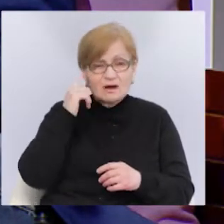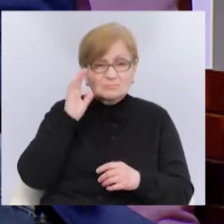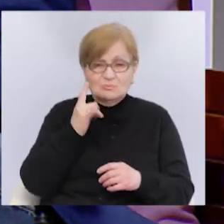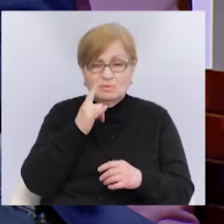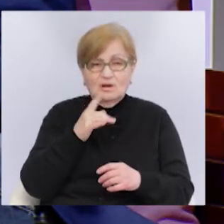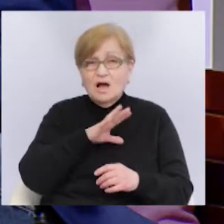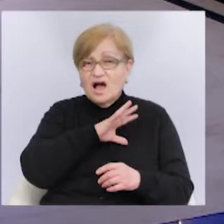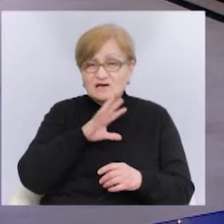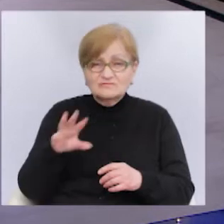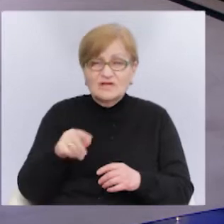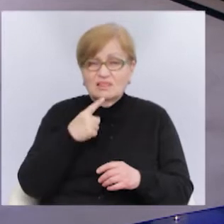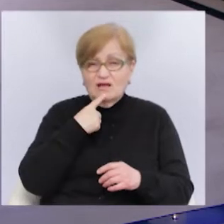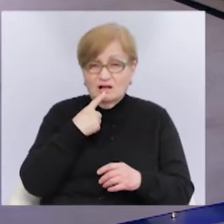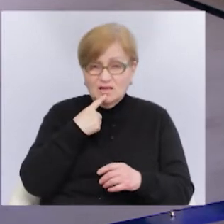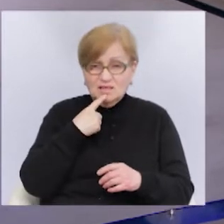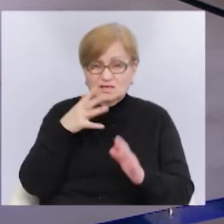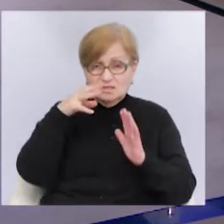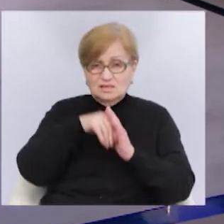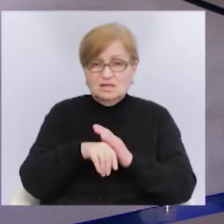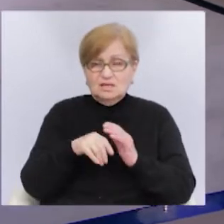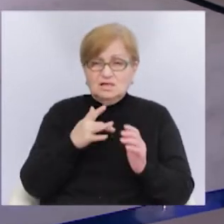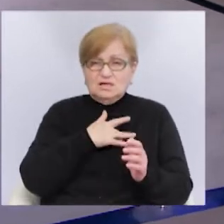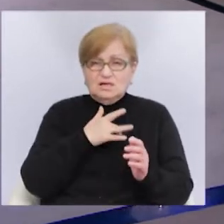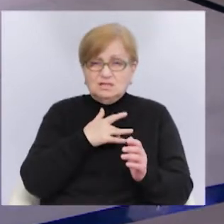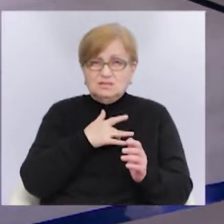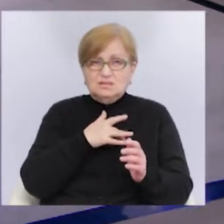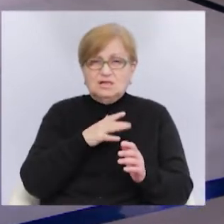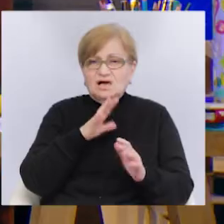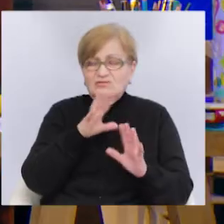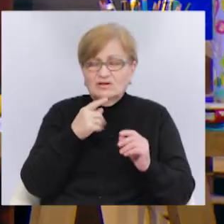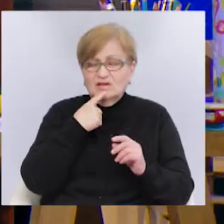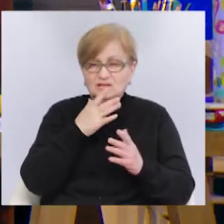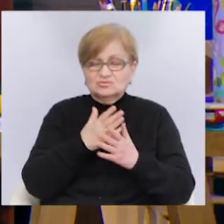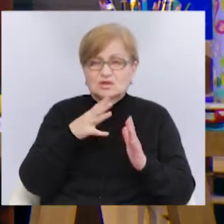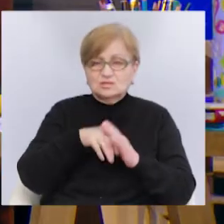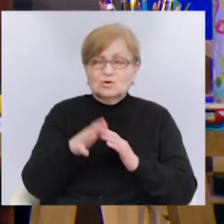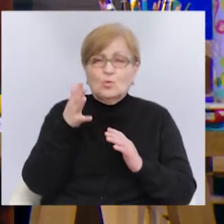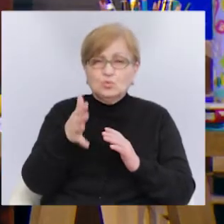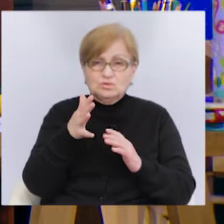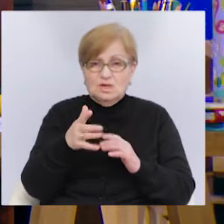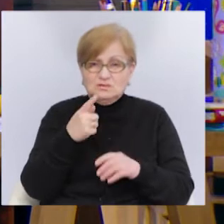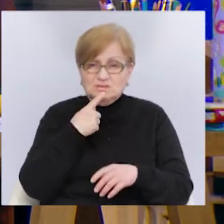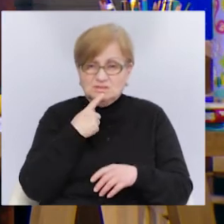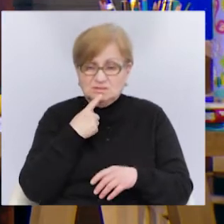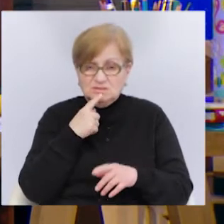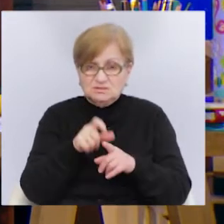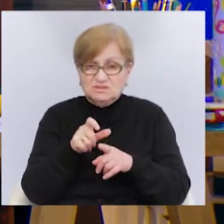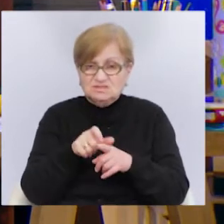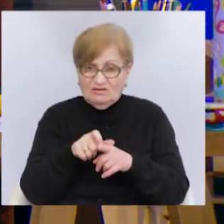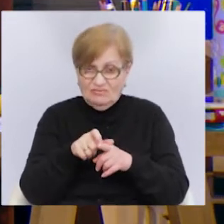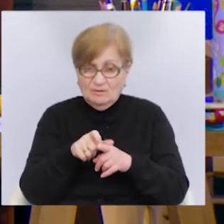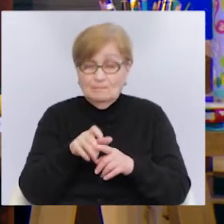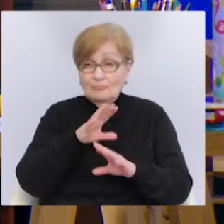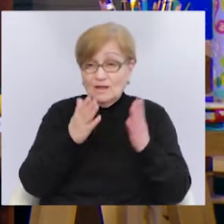ნებისმიერი ენა შედგება დაახლოებით 5000 საბაზისო ერთეულისგან, ლექსიკური ერთეულისგან. თუ ეს